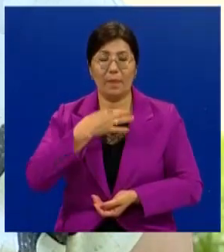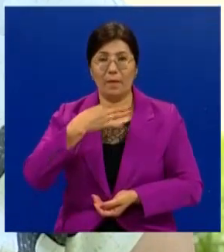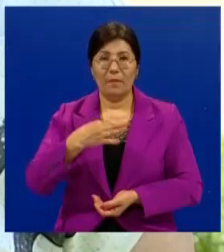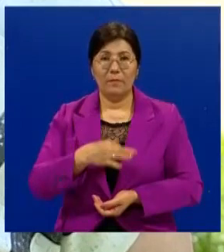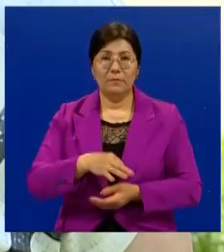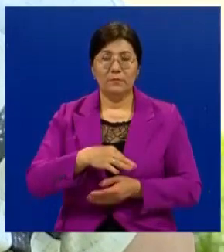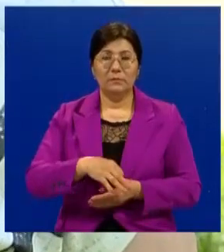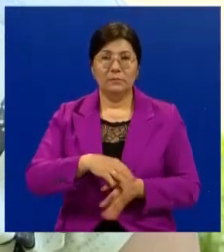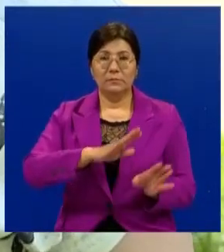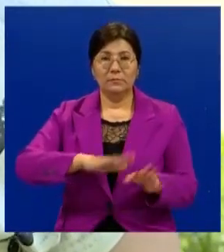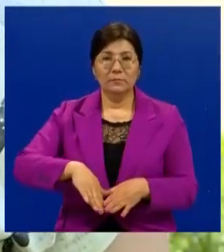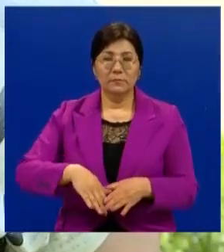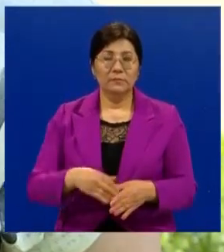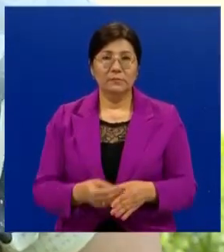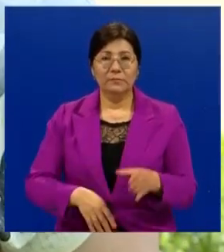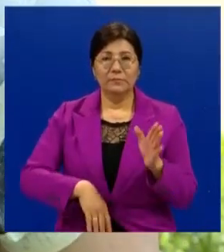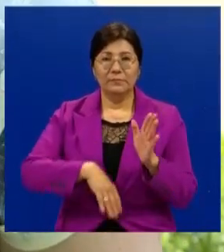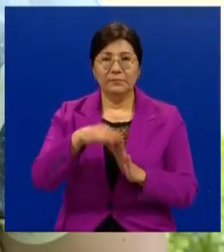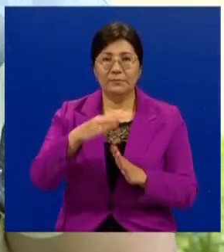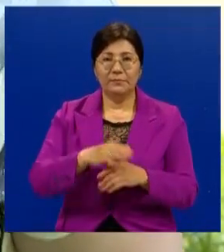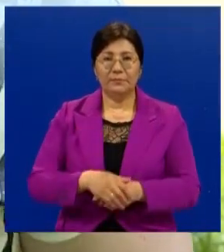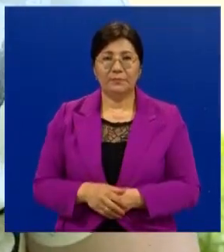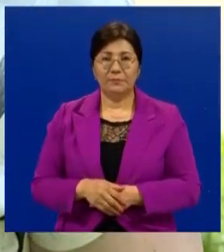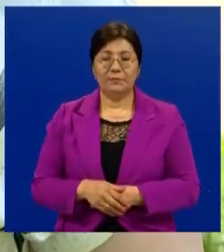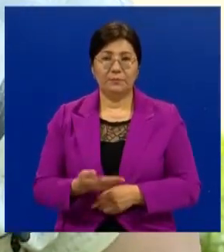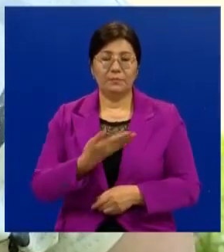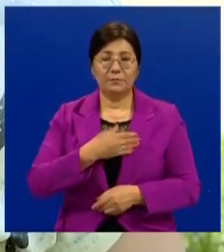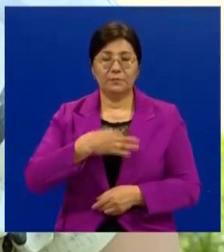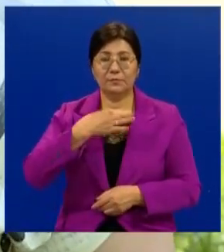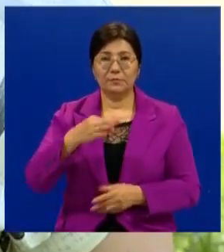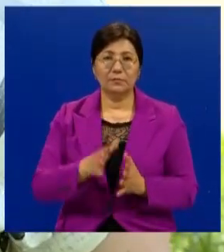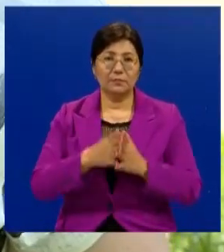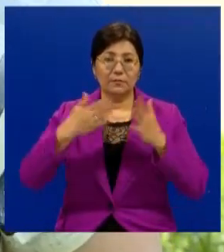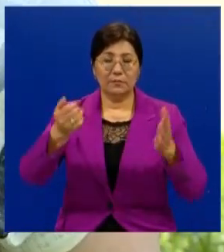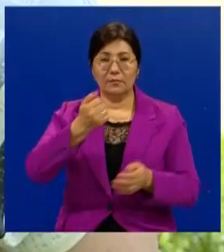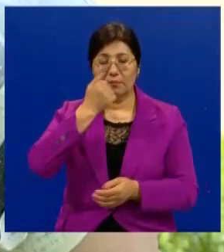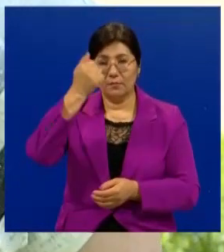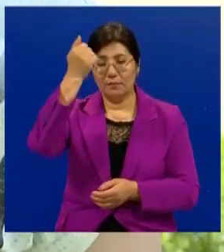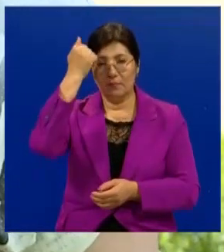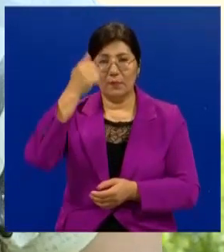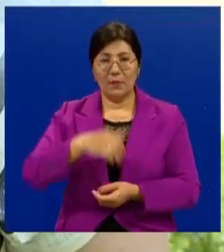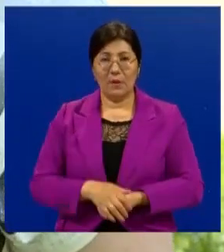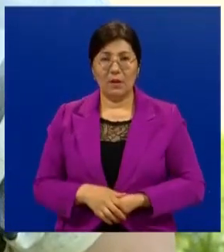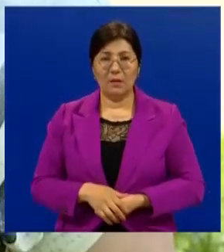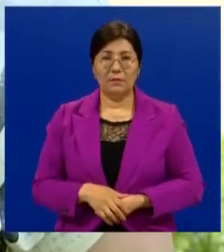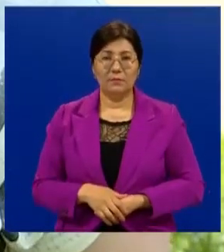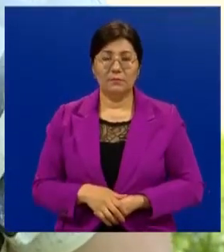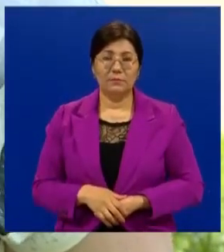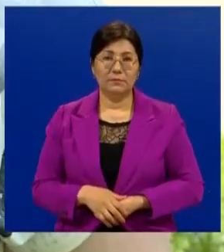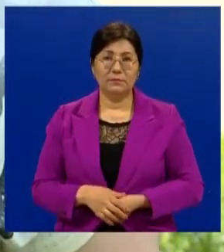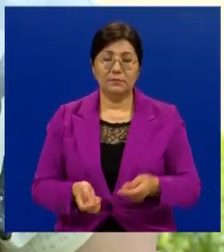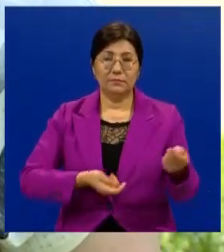прошел он плодотворно, насыщенно. Хочу сказать большое спасибо организаторам,